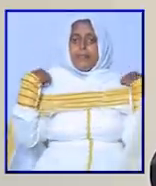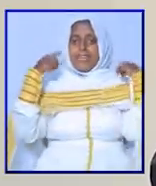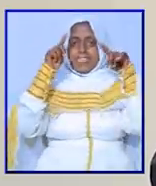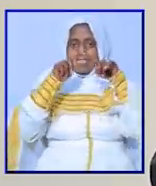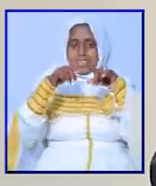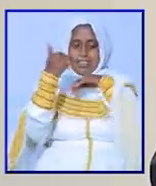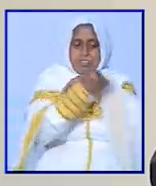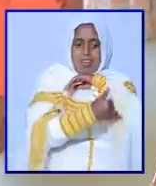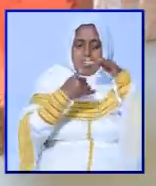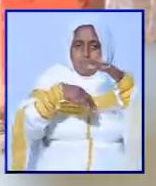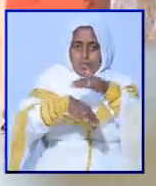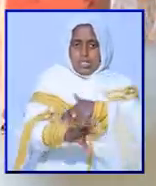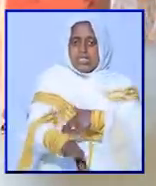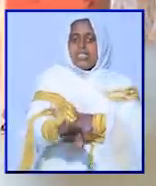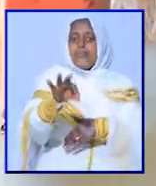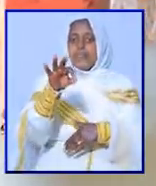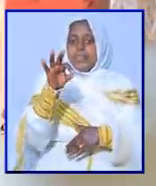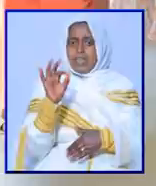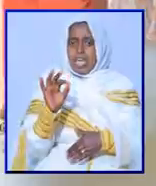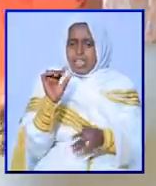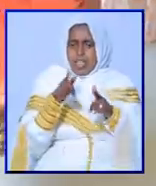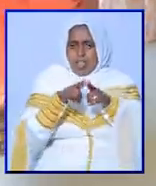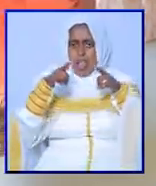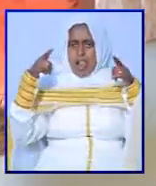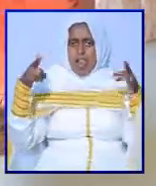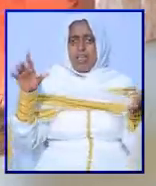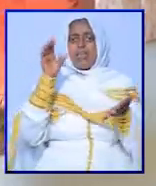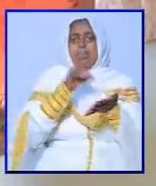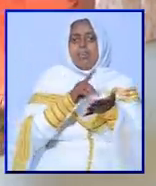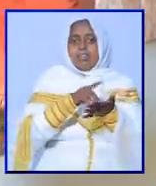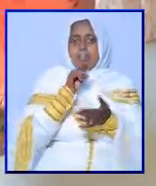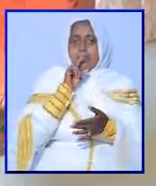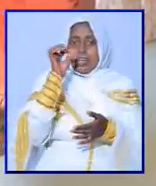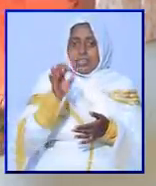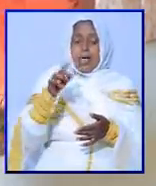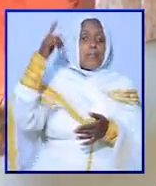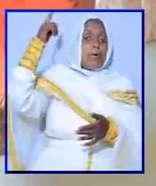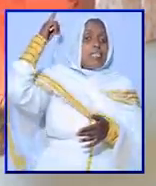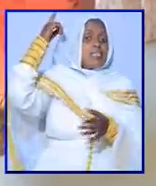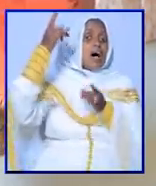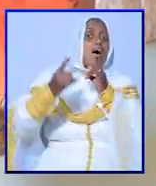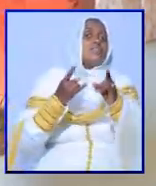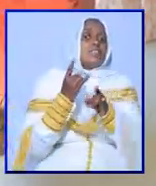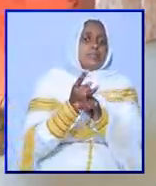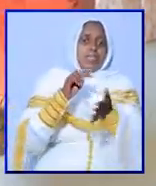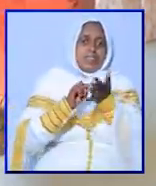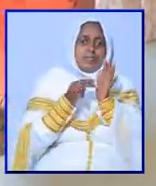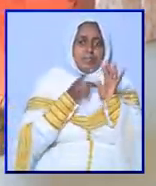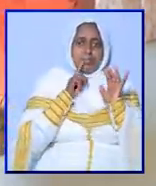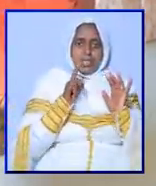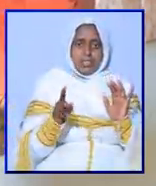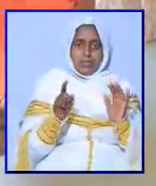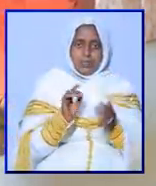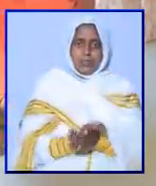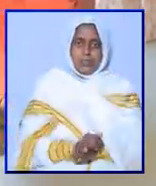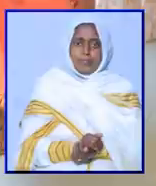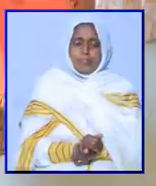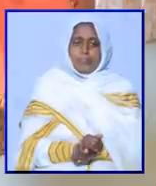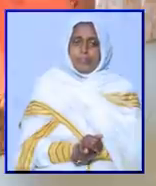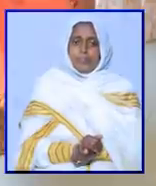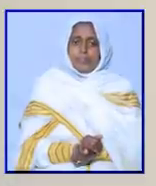በግሪክ ሀገር ውስጥ የምትገኝ ትልቅ ከተማ ናት፣ በዚያ ዘመን ማለት ነው።